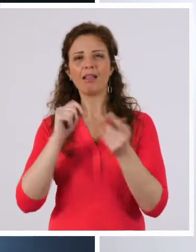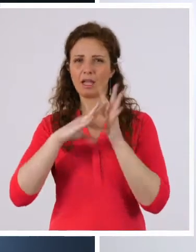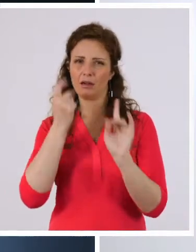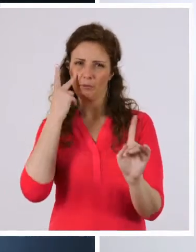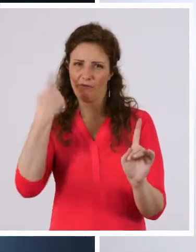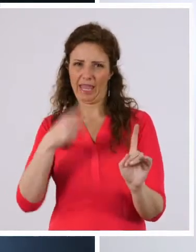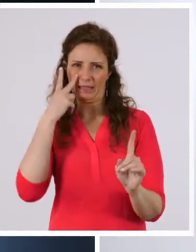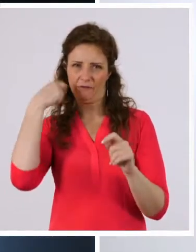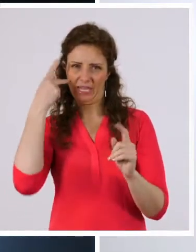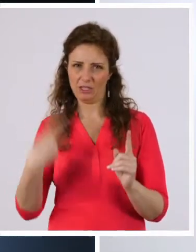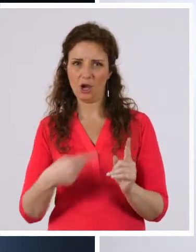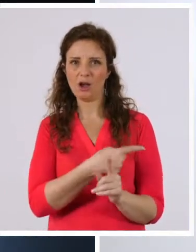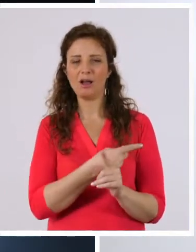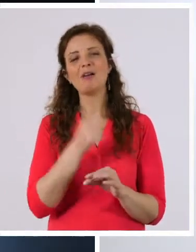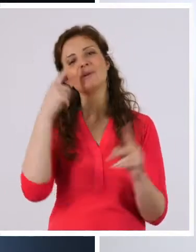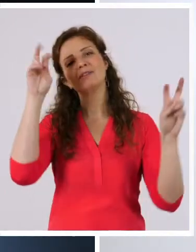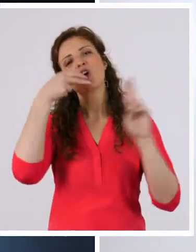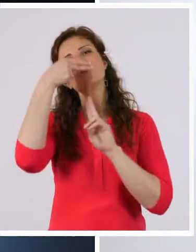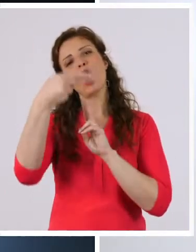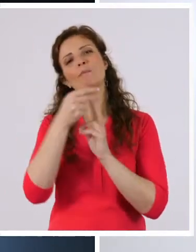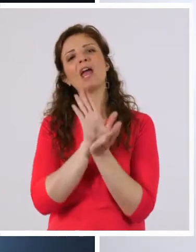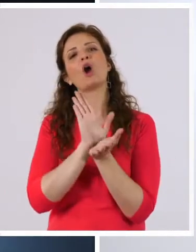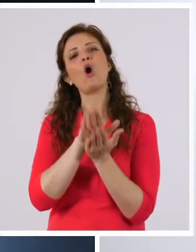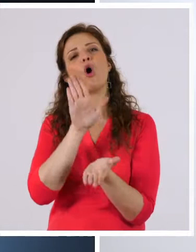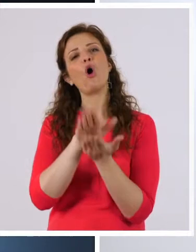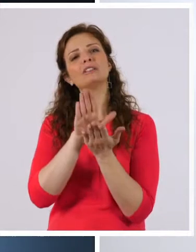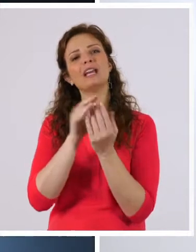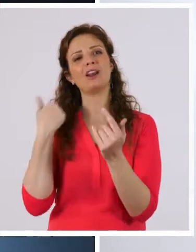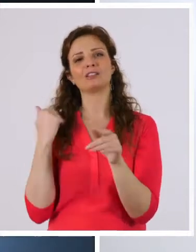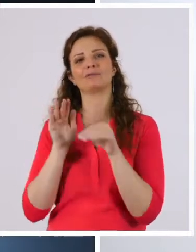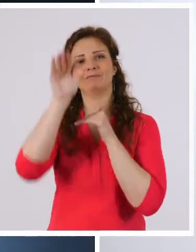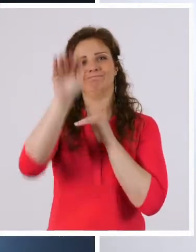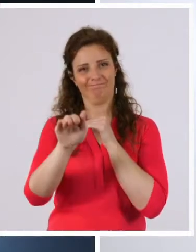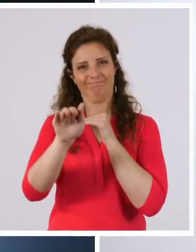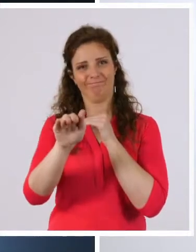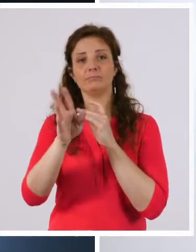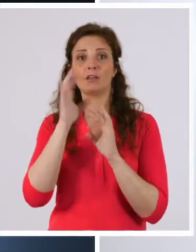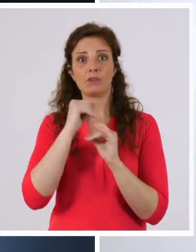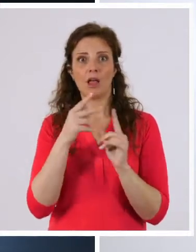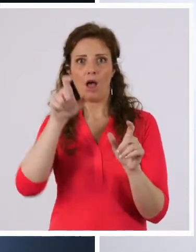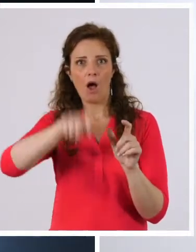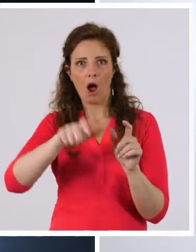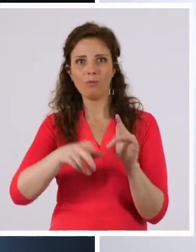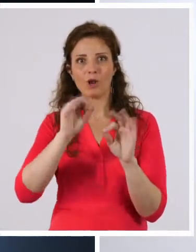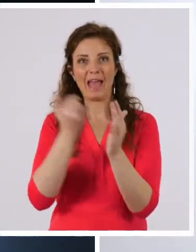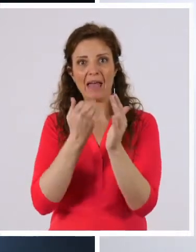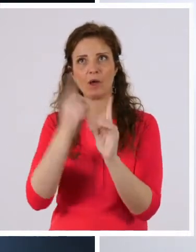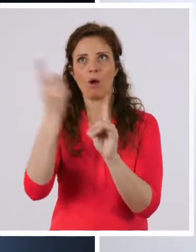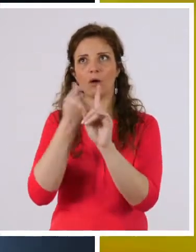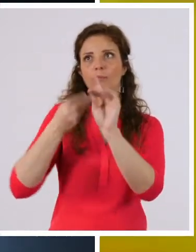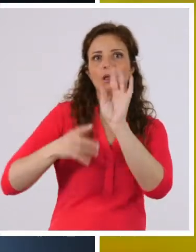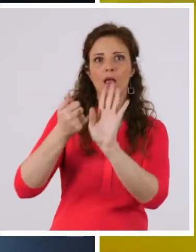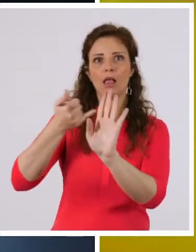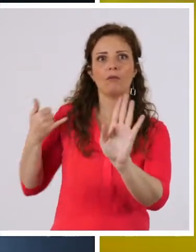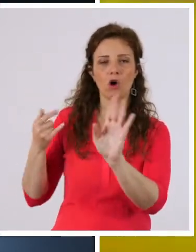la tecnica che vi mostriamo, detta del coccodrillo, indispensabile sia per evitare che persone vengano lasciate indietro